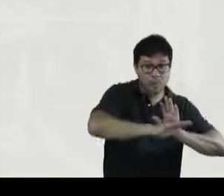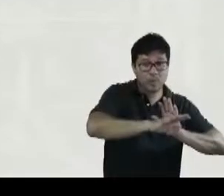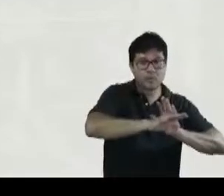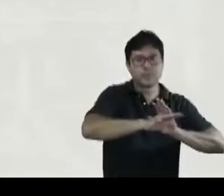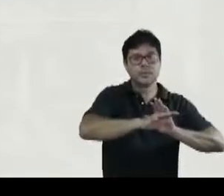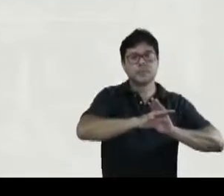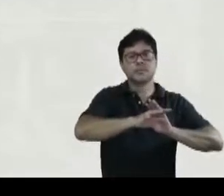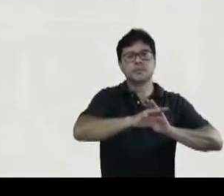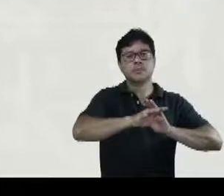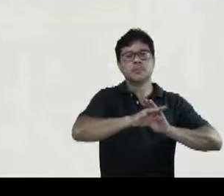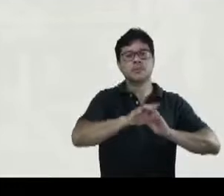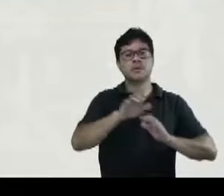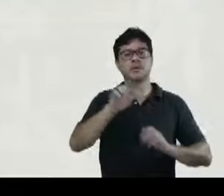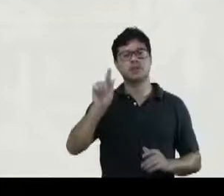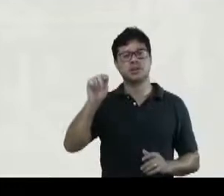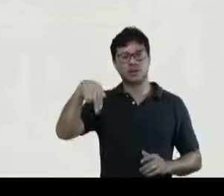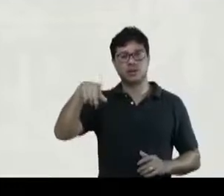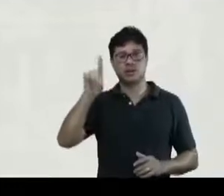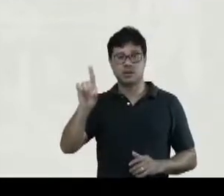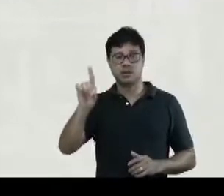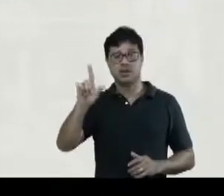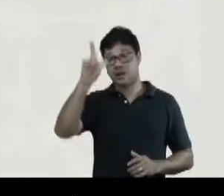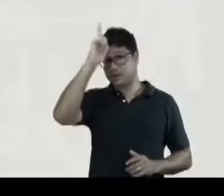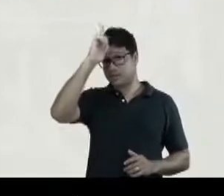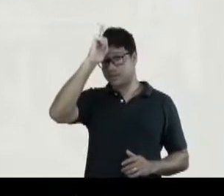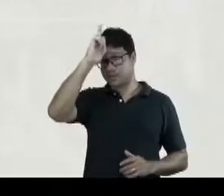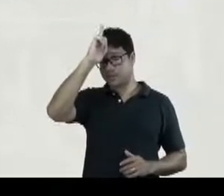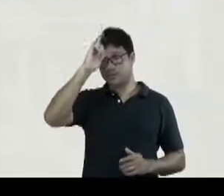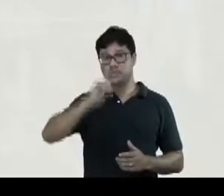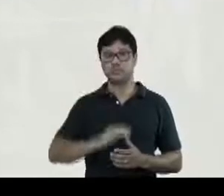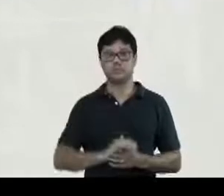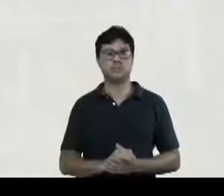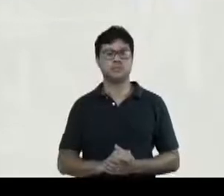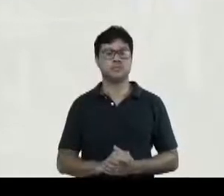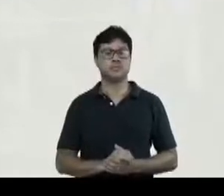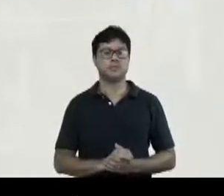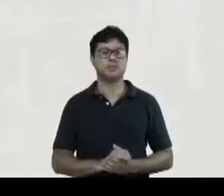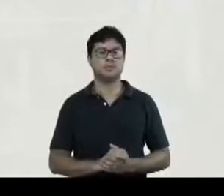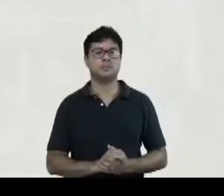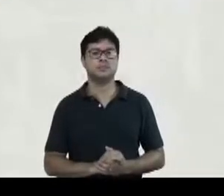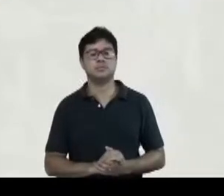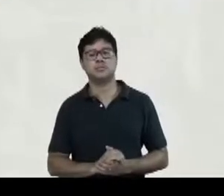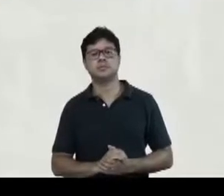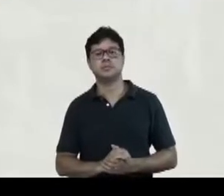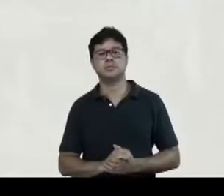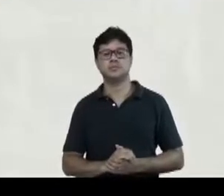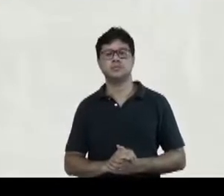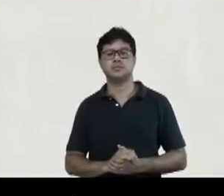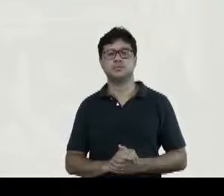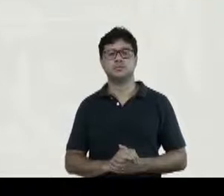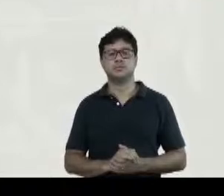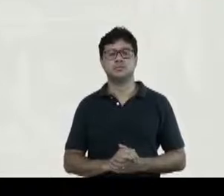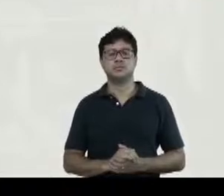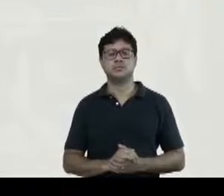gemeinsame Normdatei GND. Diese wird derzeit erweitert für die Bibliotheken und